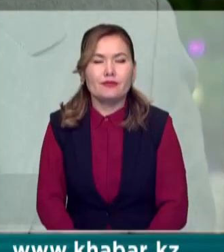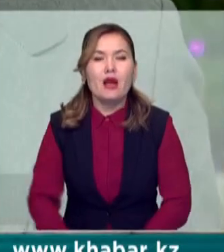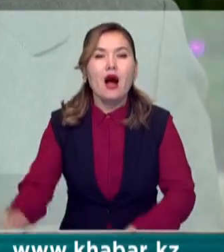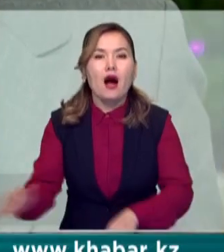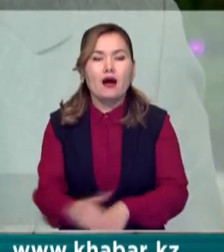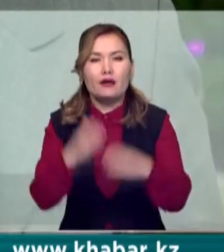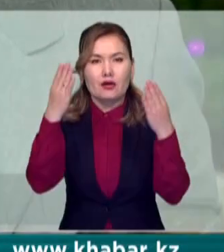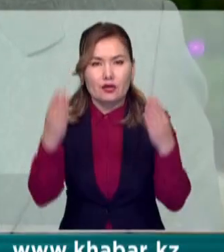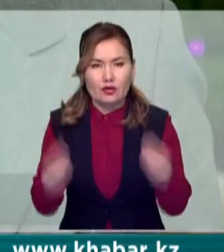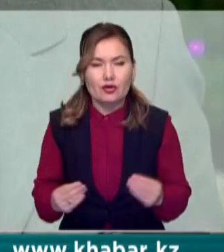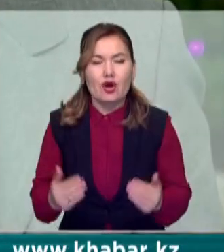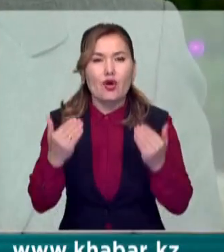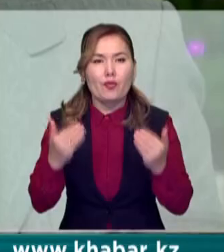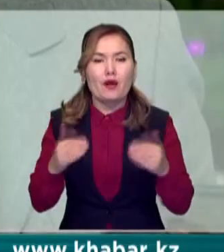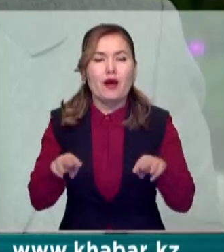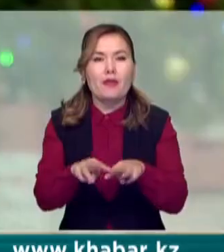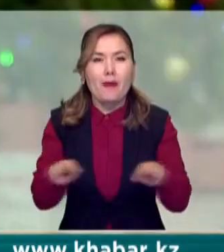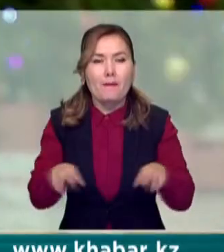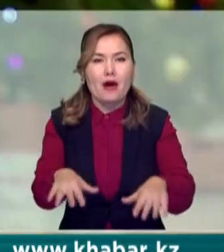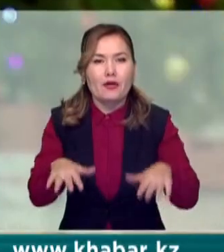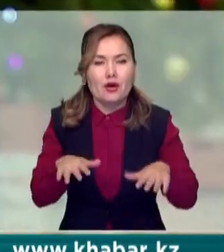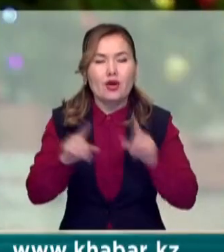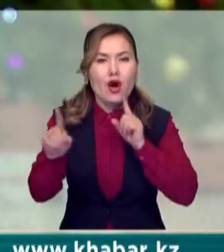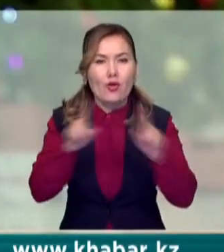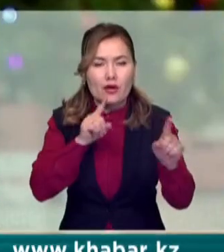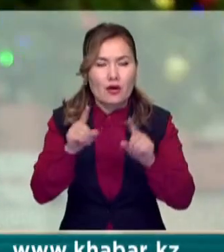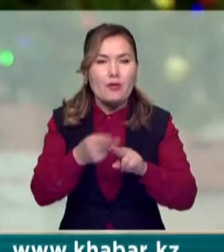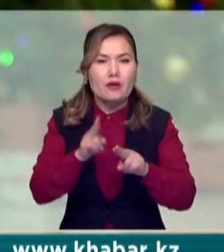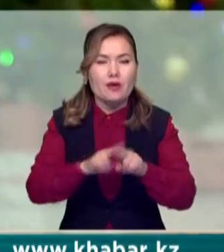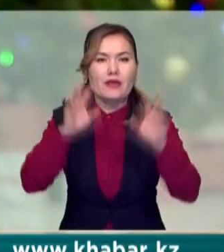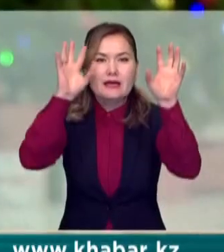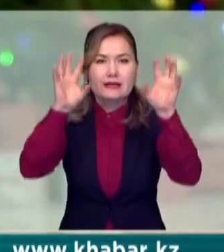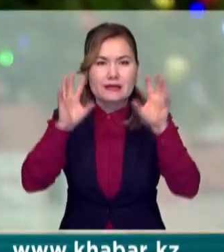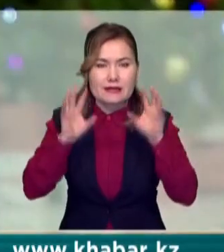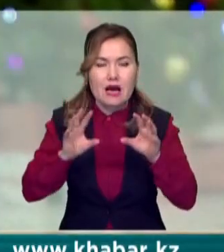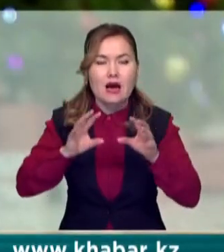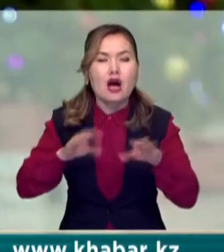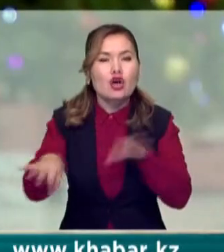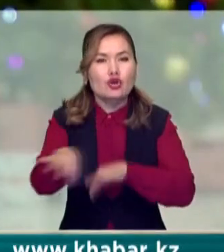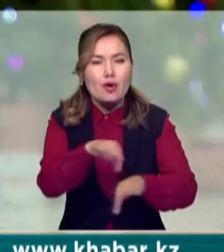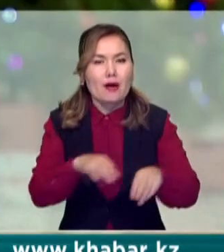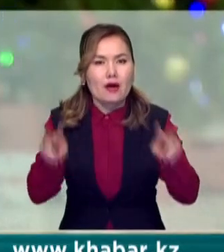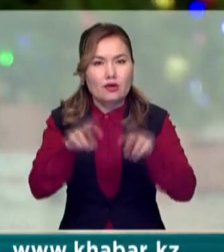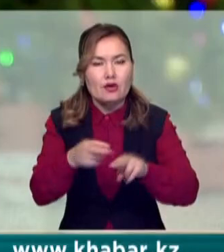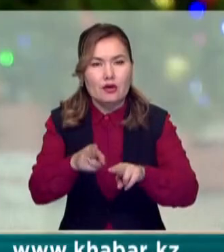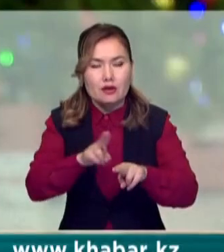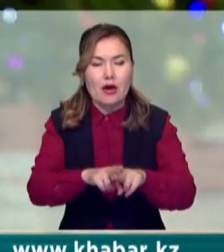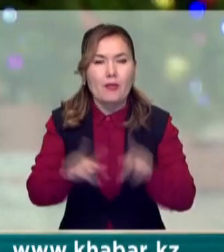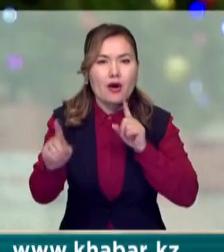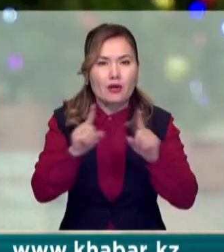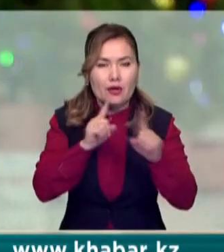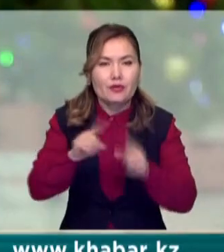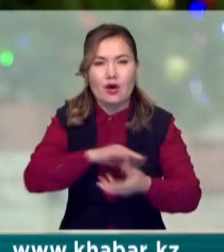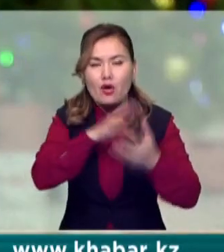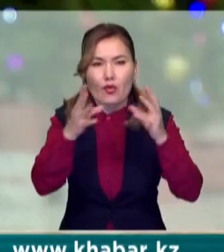Қайырлы күн, азамат. Бүгін мәжілістегі пленарлық отырыста әдеттегідей бірнеше заң жобасы қаралды. Бүгінгі пленарлық отырыс